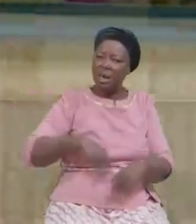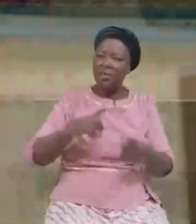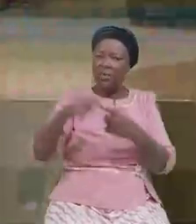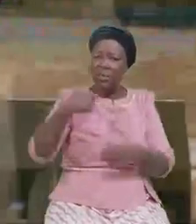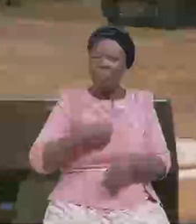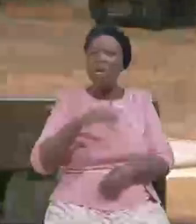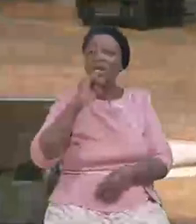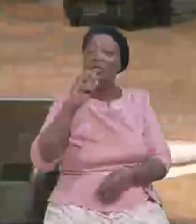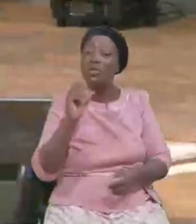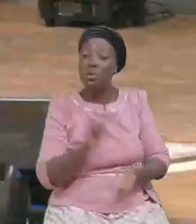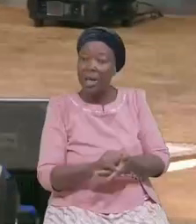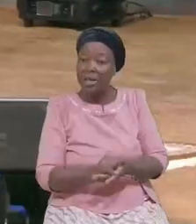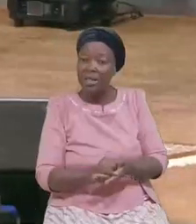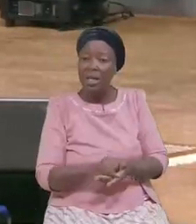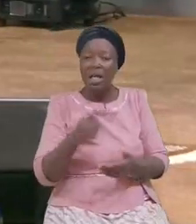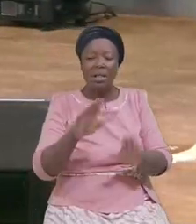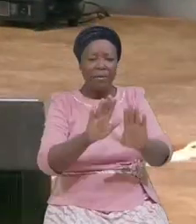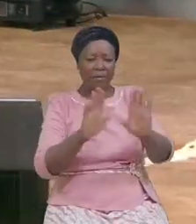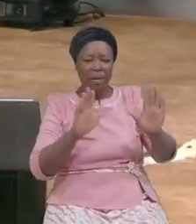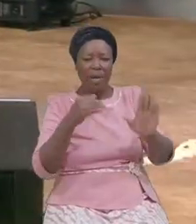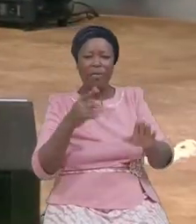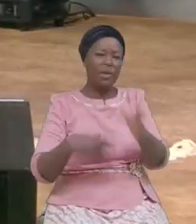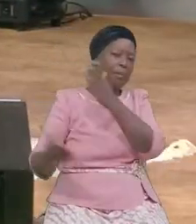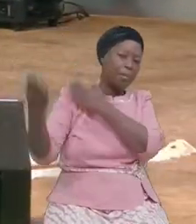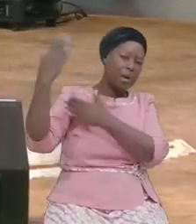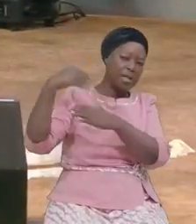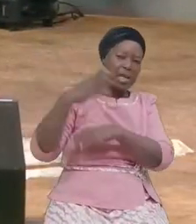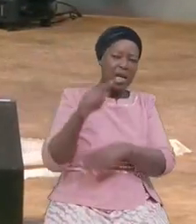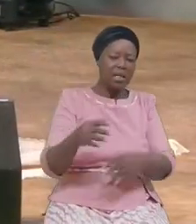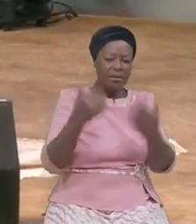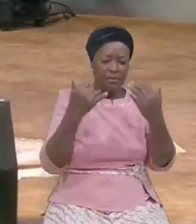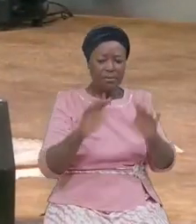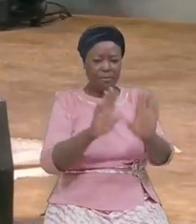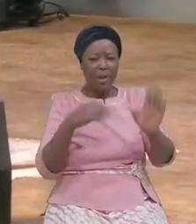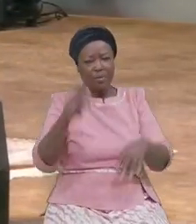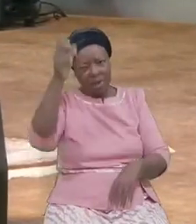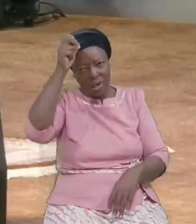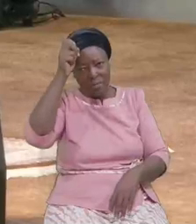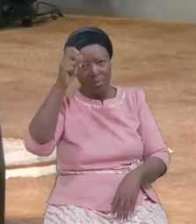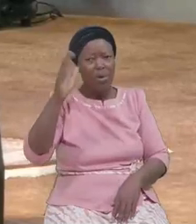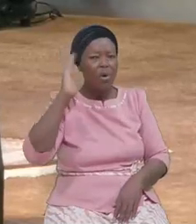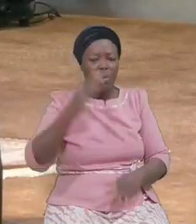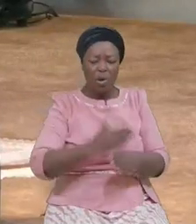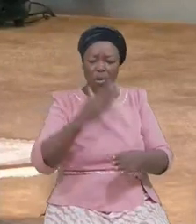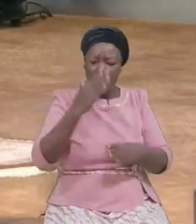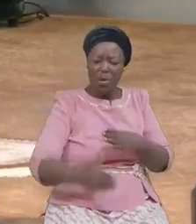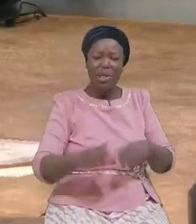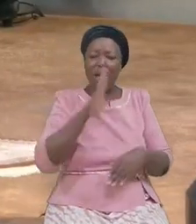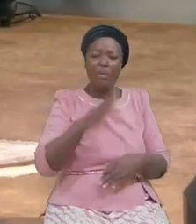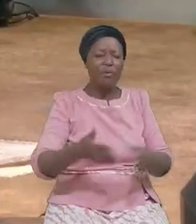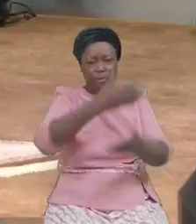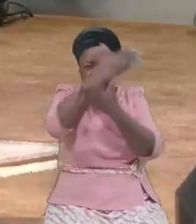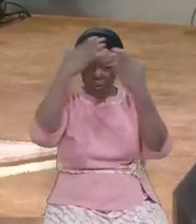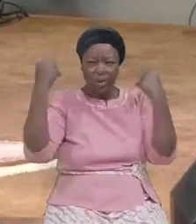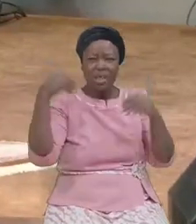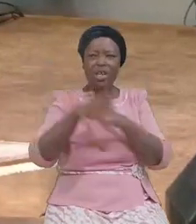envoyant Jésus, c'est que la peur du passé, la peur du diable, soit totalement oubliée dans